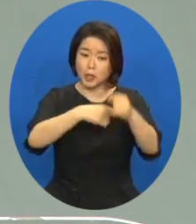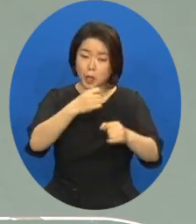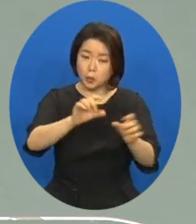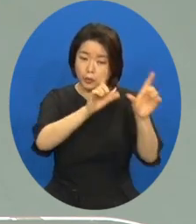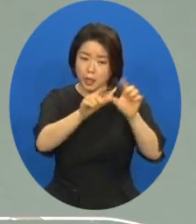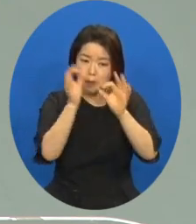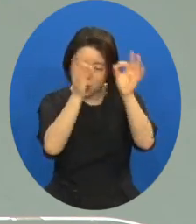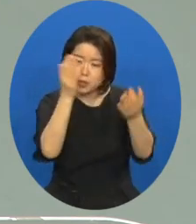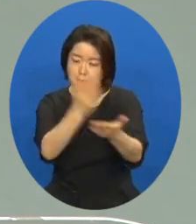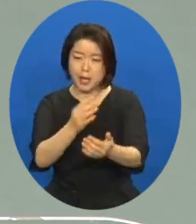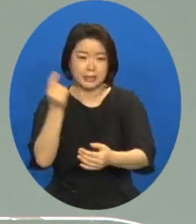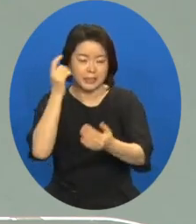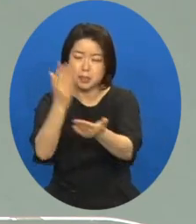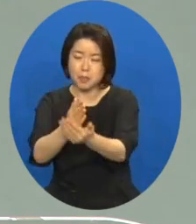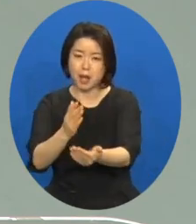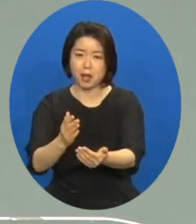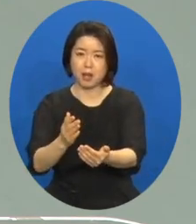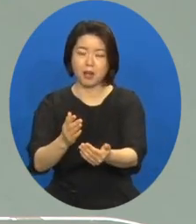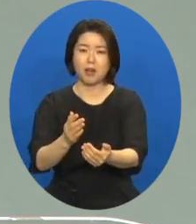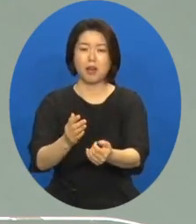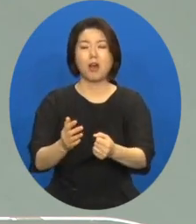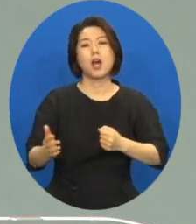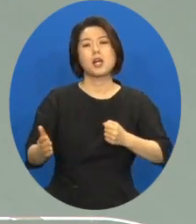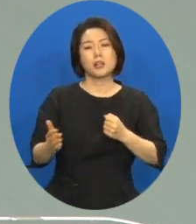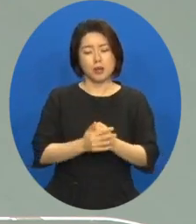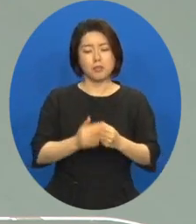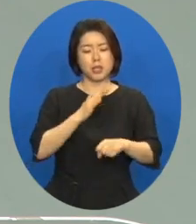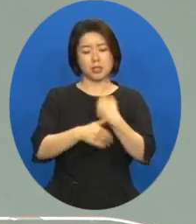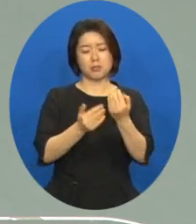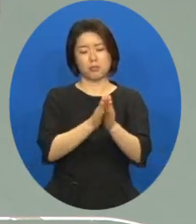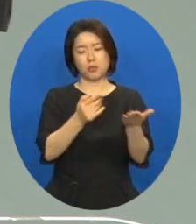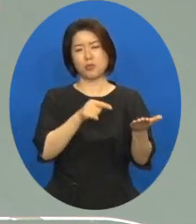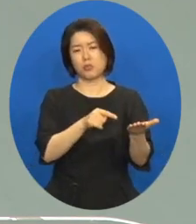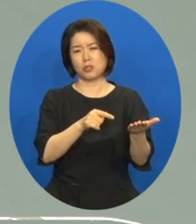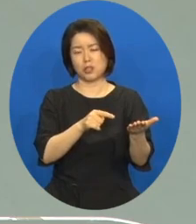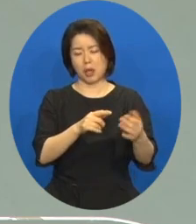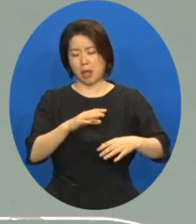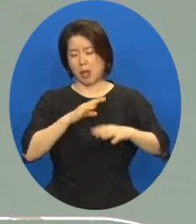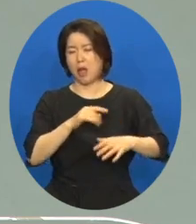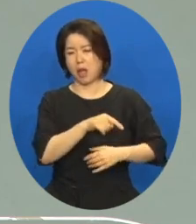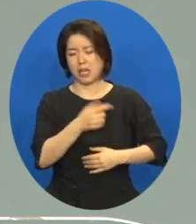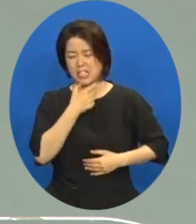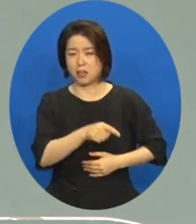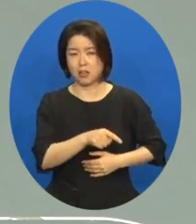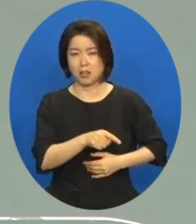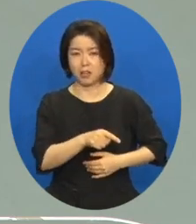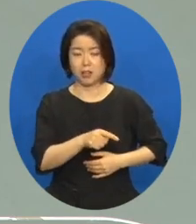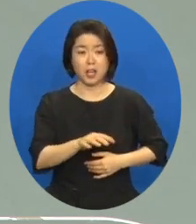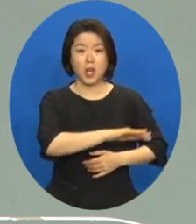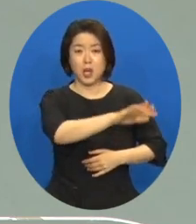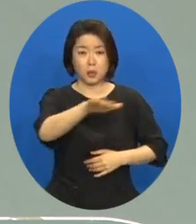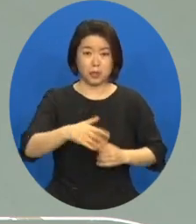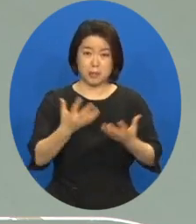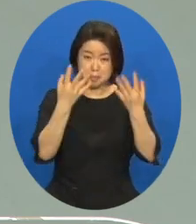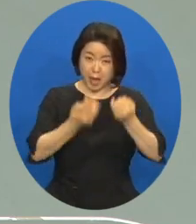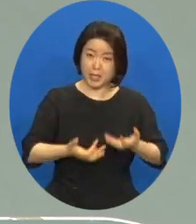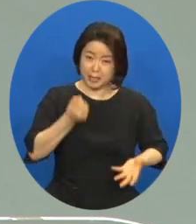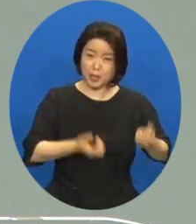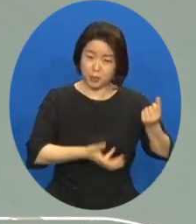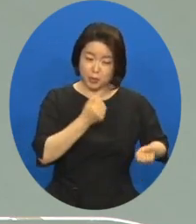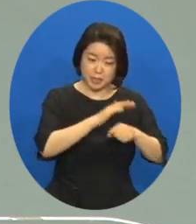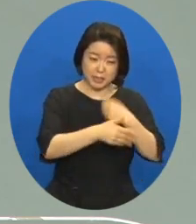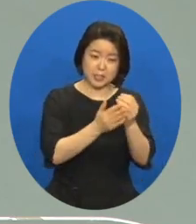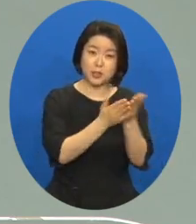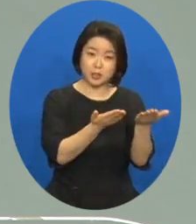못하게. 성경책을 그렇게 무서워해요. 아니 여러분 몇 권씩 가지고 있는 성경책이잖아. 아니